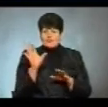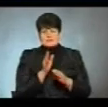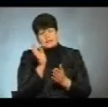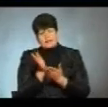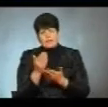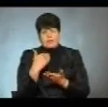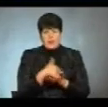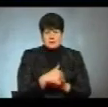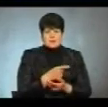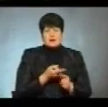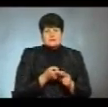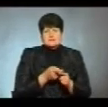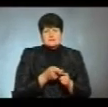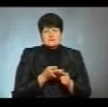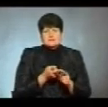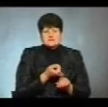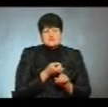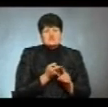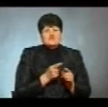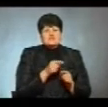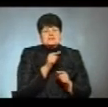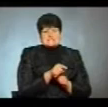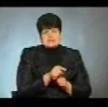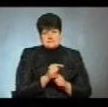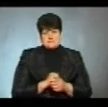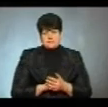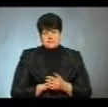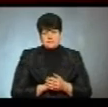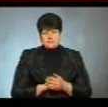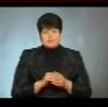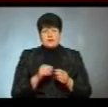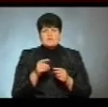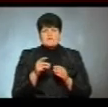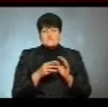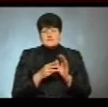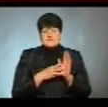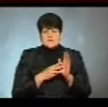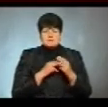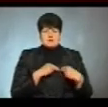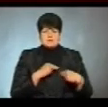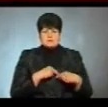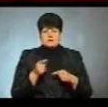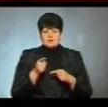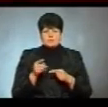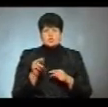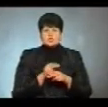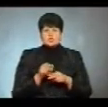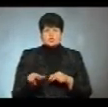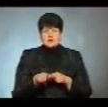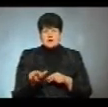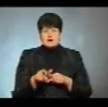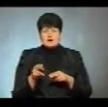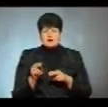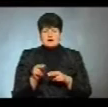через цей міст. О 13:18 міст перекрили. 8 працівників Тернопільміськшляхрембуду зачистили